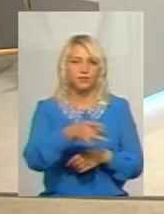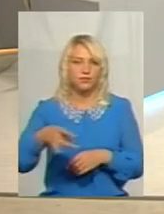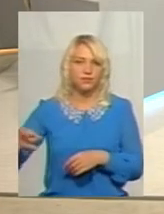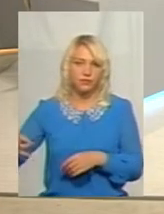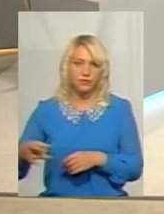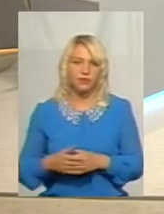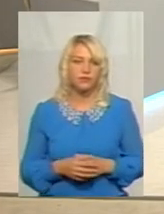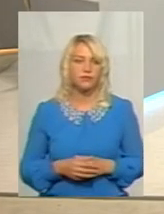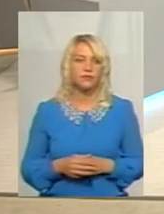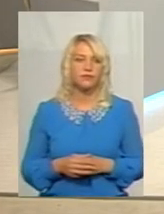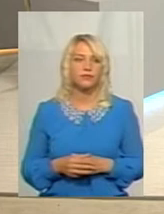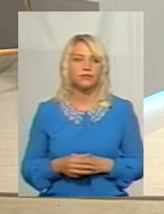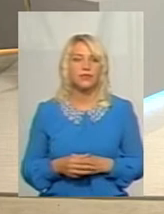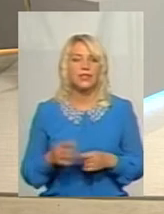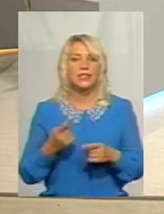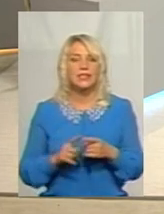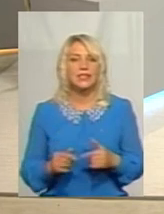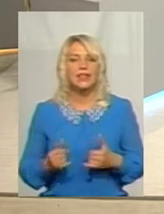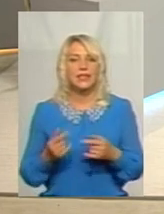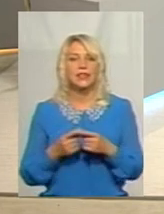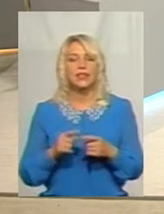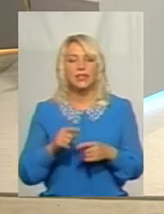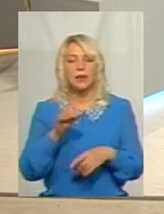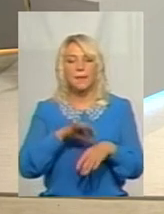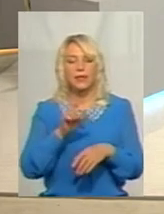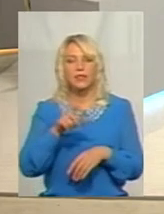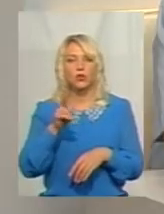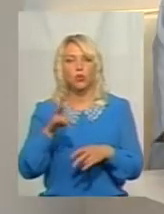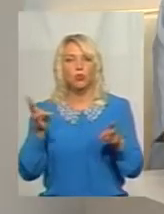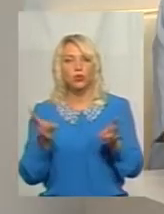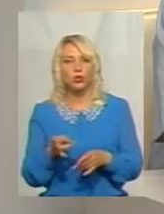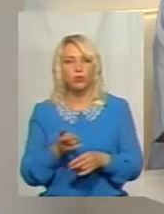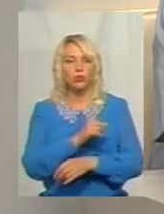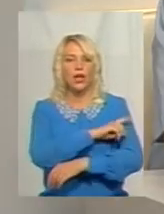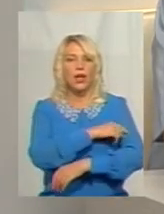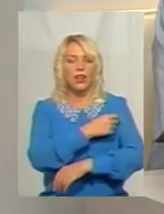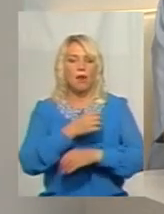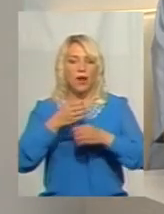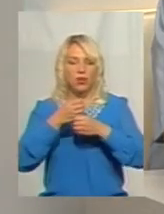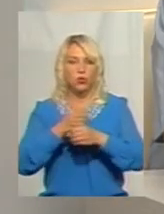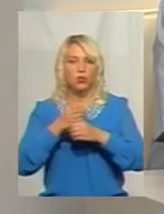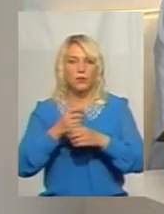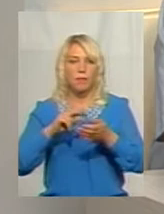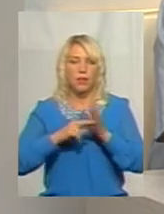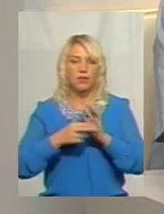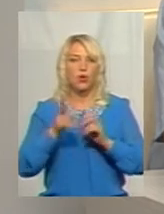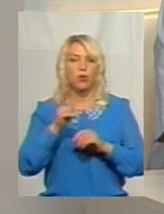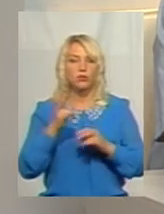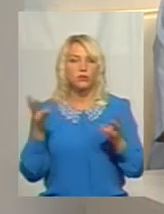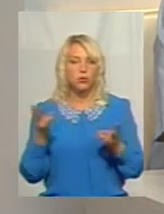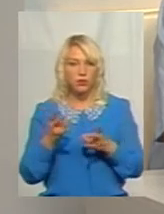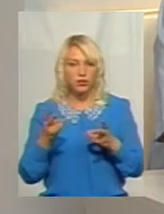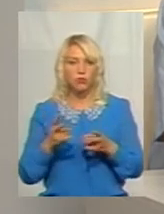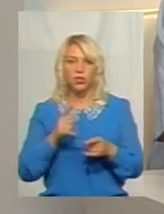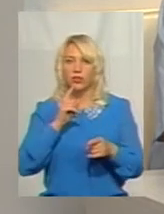медицини. Це для тих пацієнтів, які потребують лабораторного обстеження планово. Якщо комусь терміново